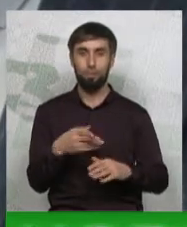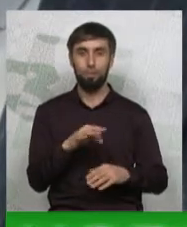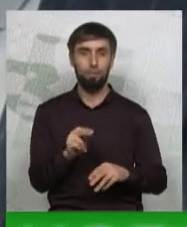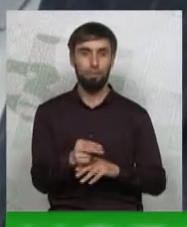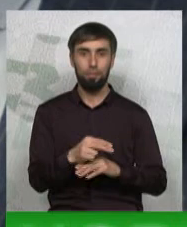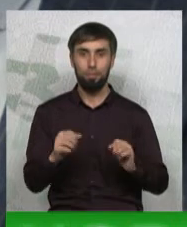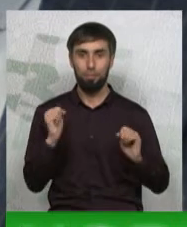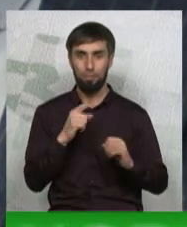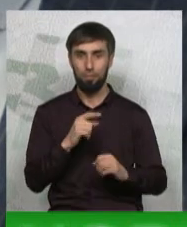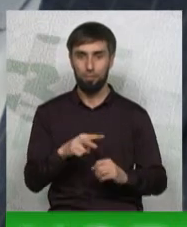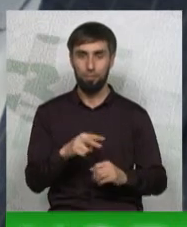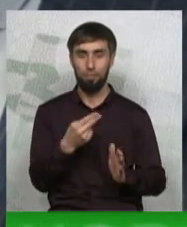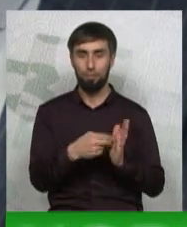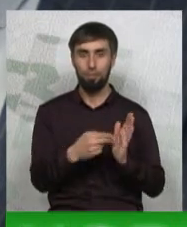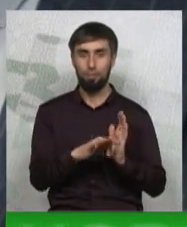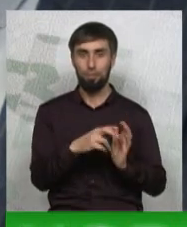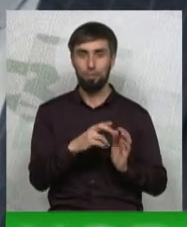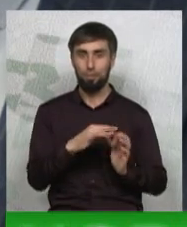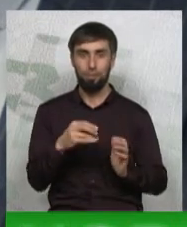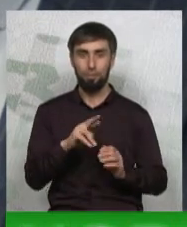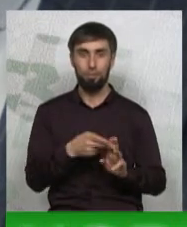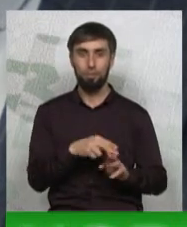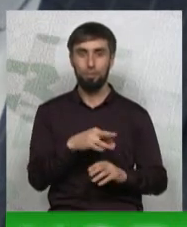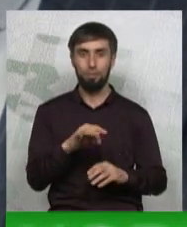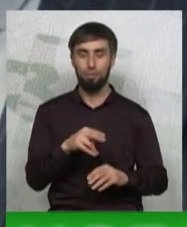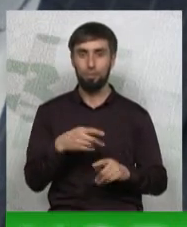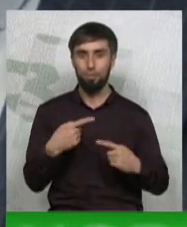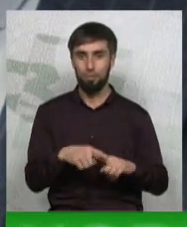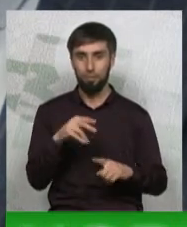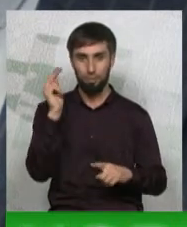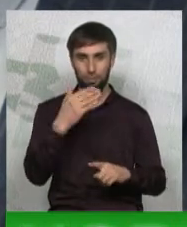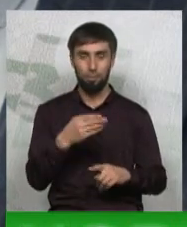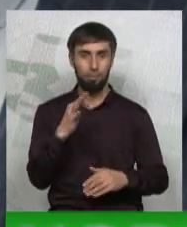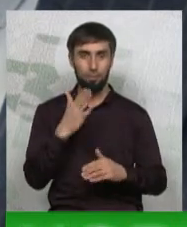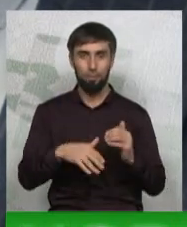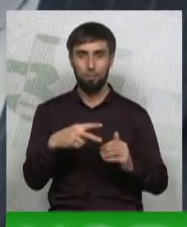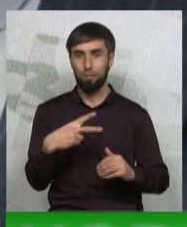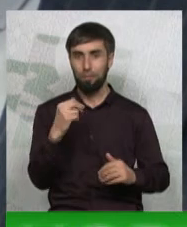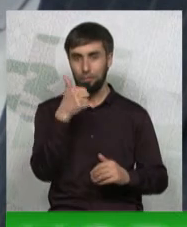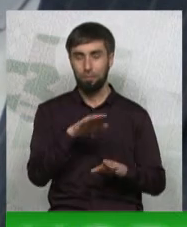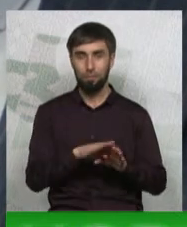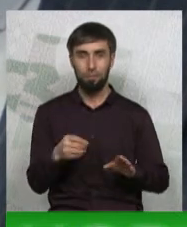ремонту спортивных залов, закупке оборудования для изучения предмета технологии. До конца 2022 года